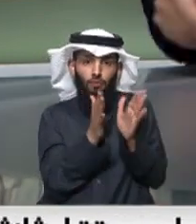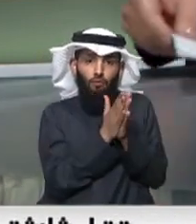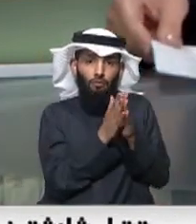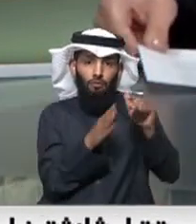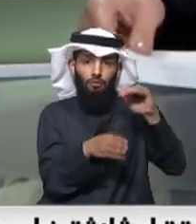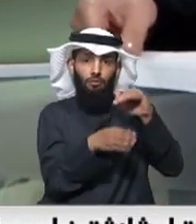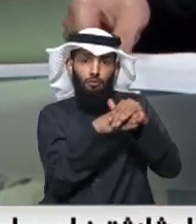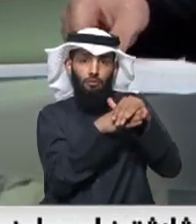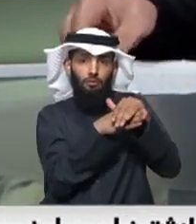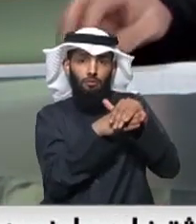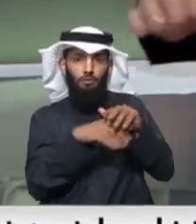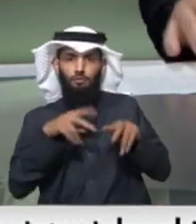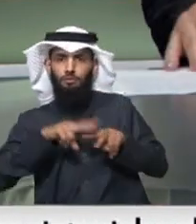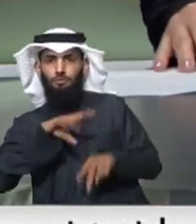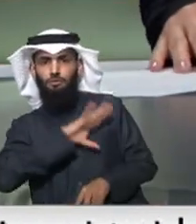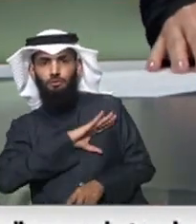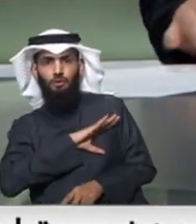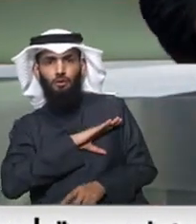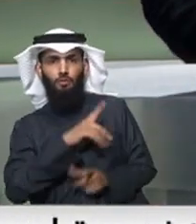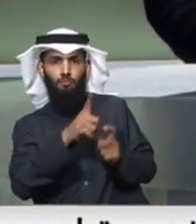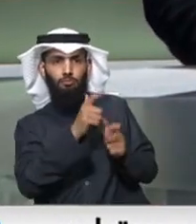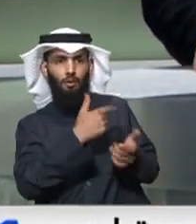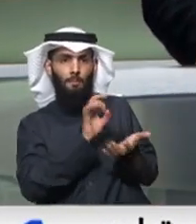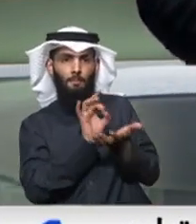وبغزة إلى مراكز عسكرية.